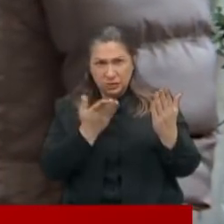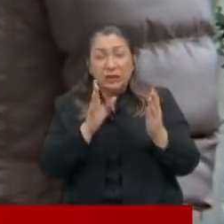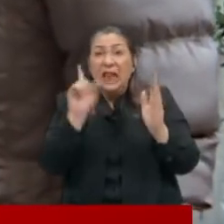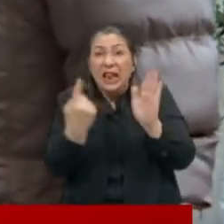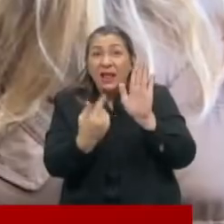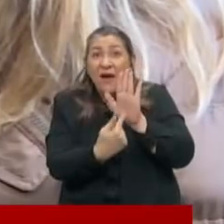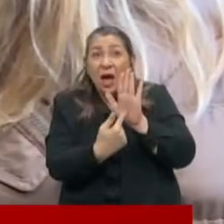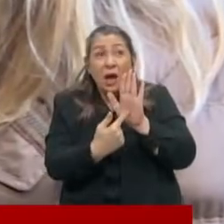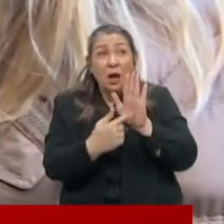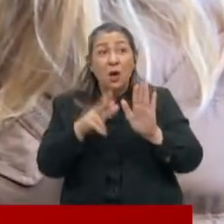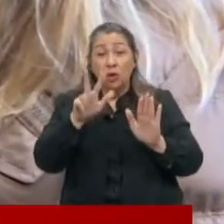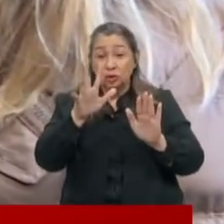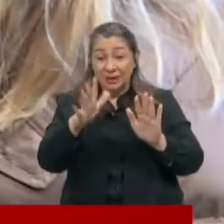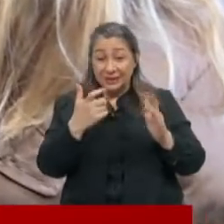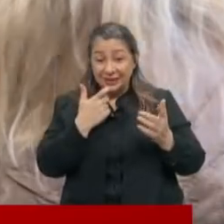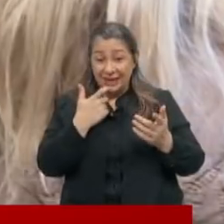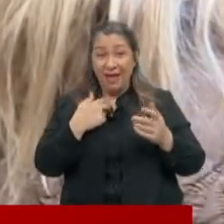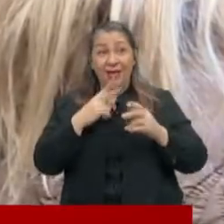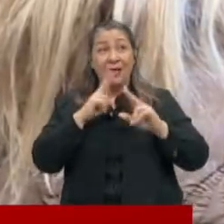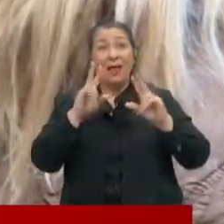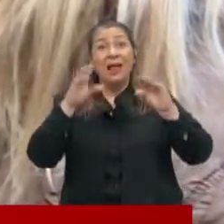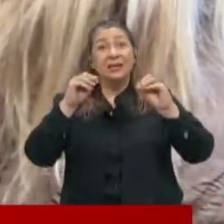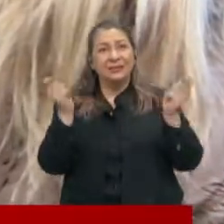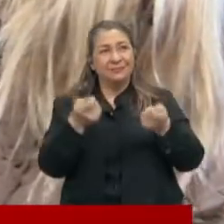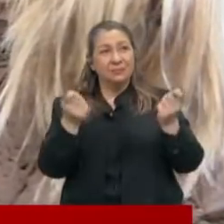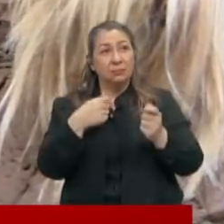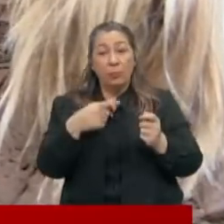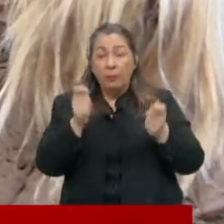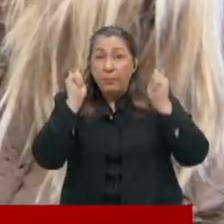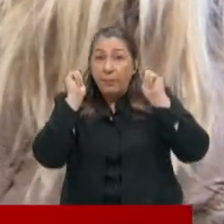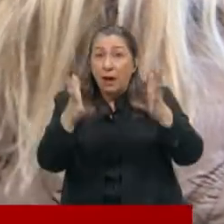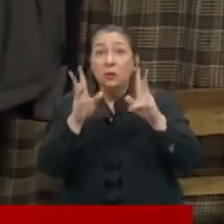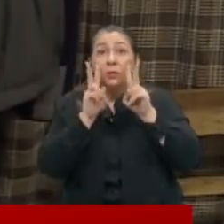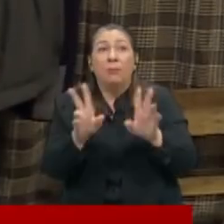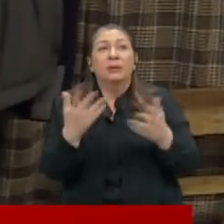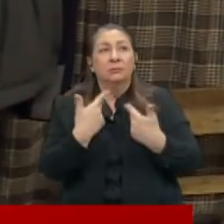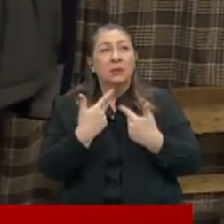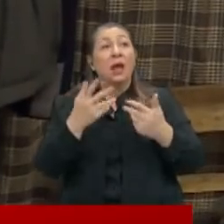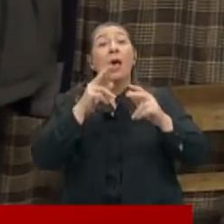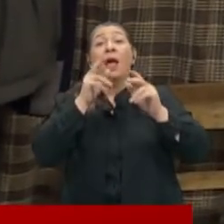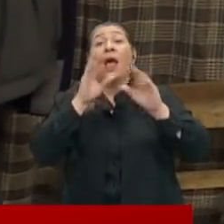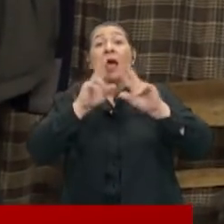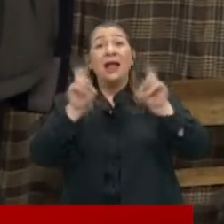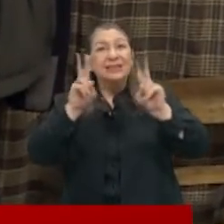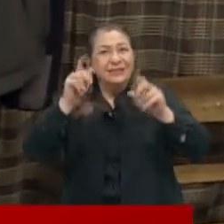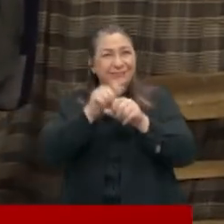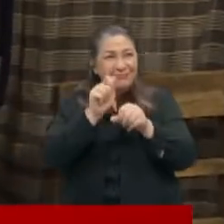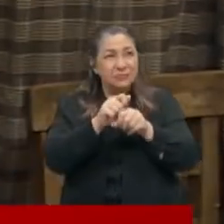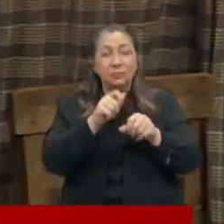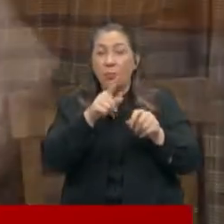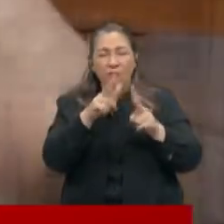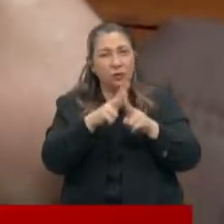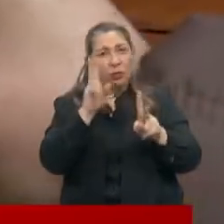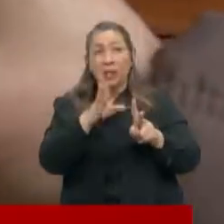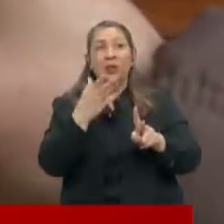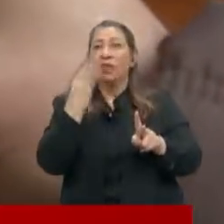Hiç gelmemişti. 35 seneden beri elektrikçiyim. Ama ben böyle bir pahalılık görmedim efendim. Ne elektrikçi gördü böyle elektrik faturasını,